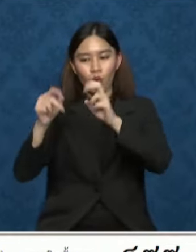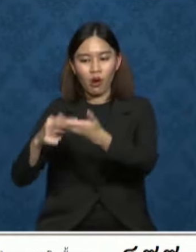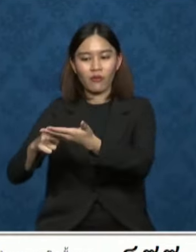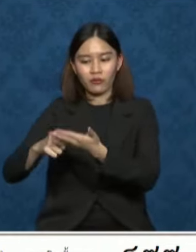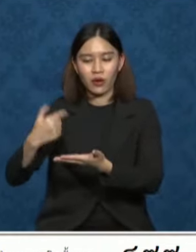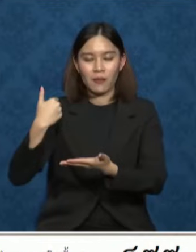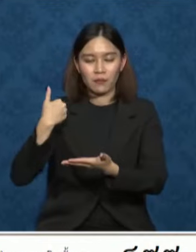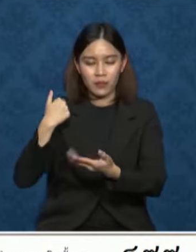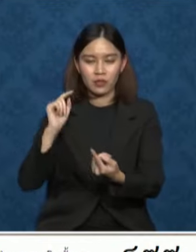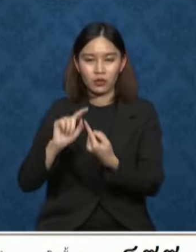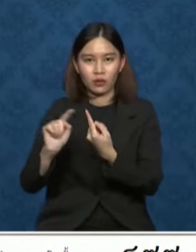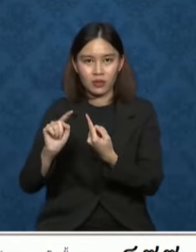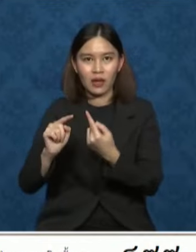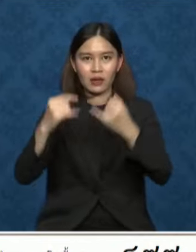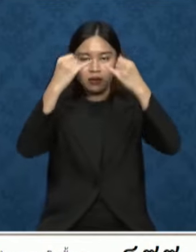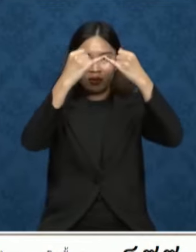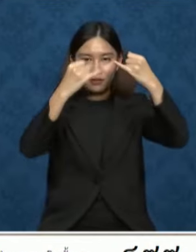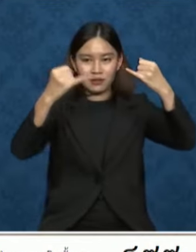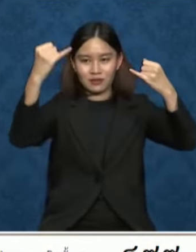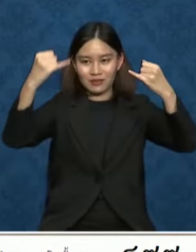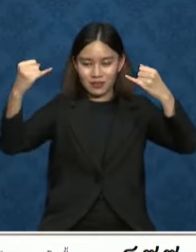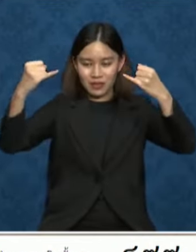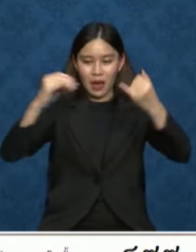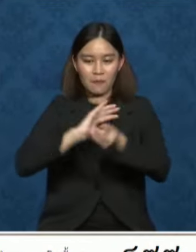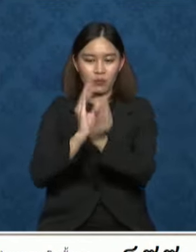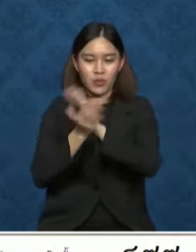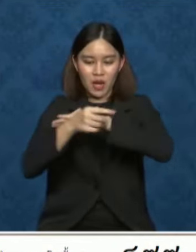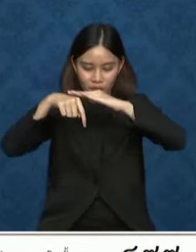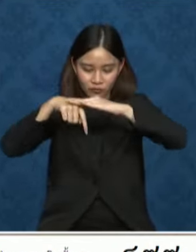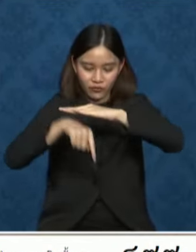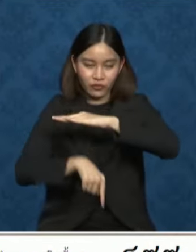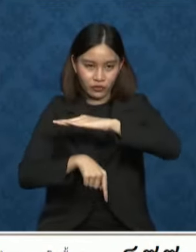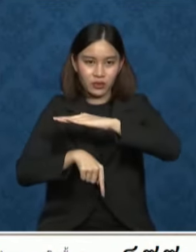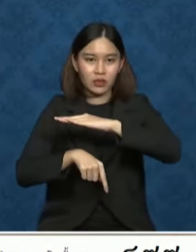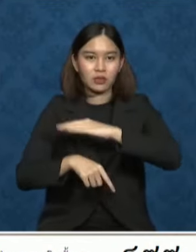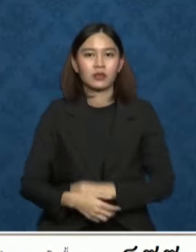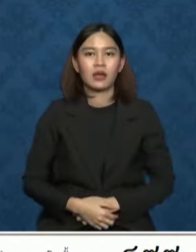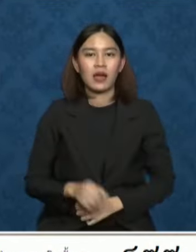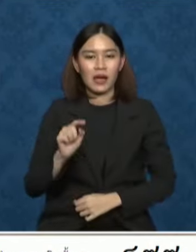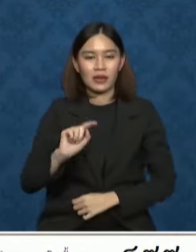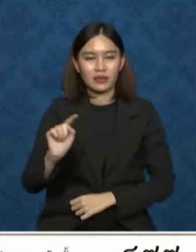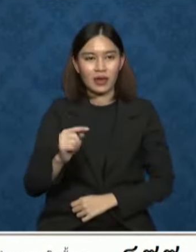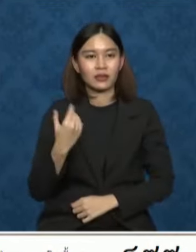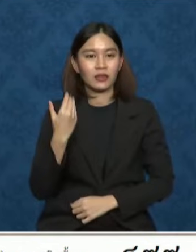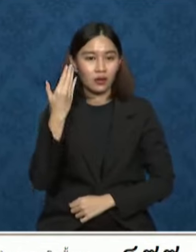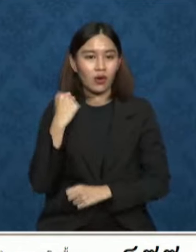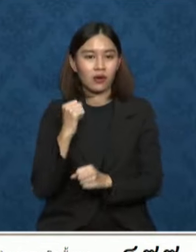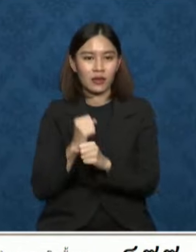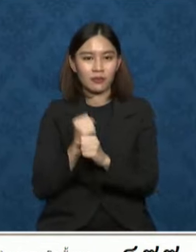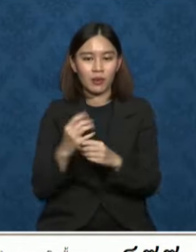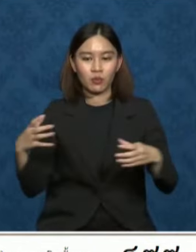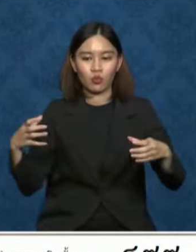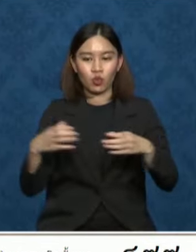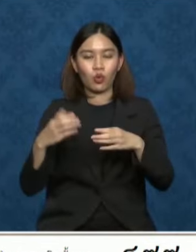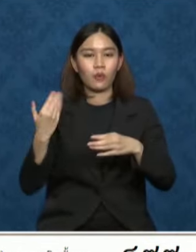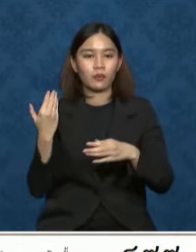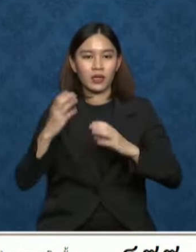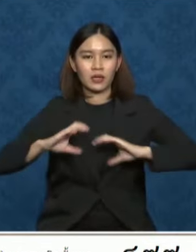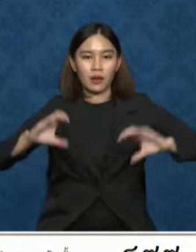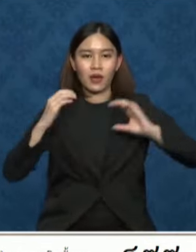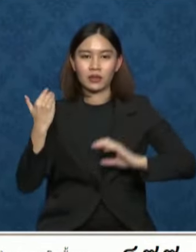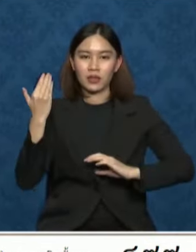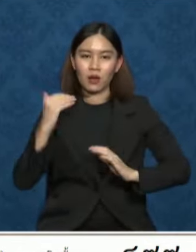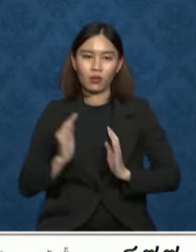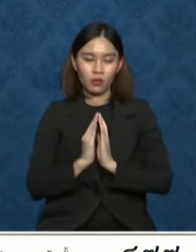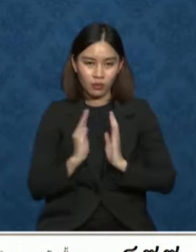ในเรื่องของการนำสายสื่อสารลงใต้ดิน ไฟฟ้าลงใต้ดินอัี้กเป็ส่ทเราเคยทำกมาตแตสำายชทแล้วก็ตองขบคณท่